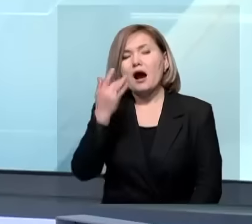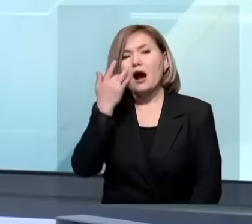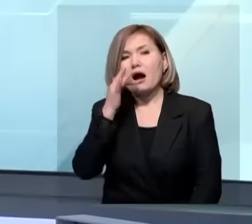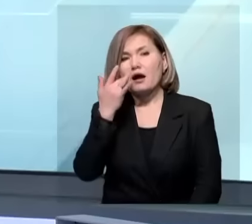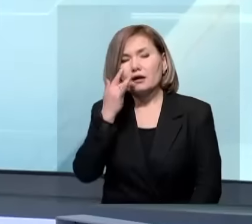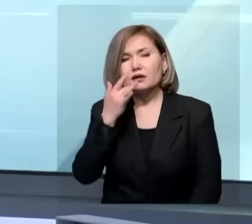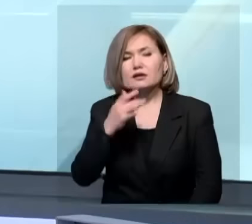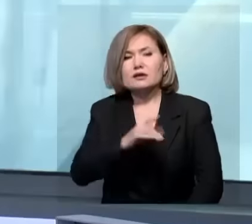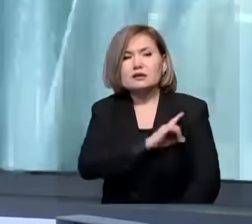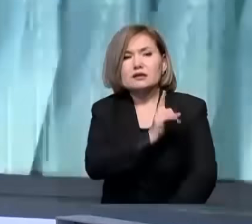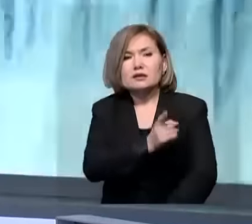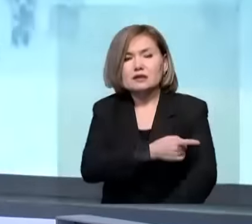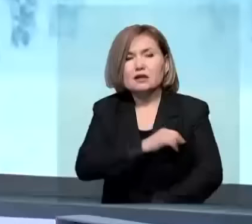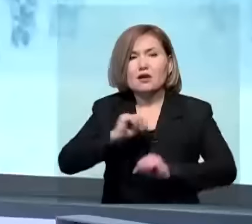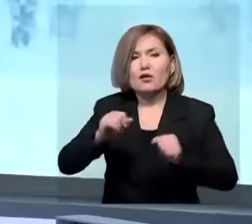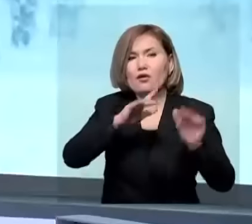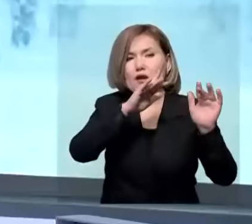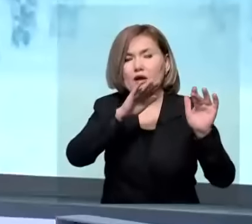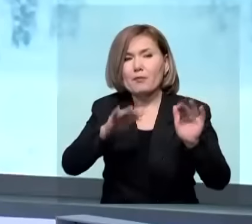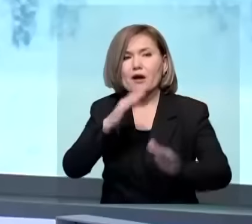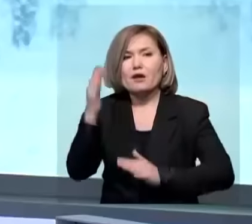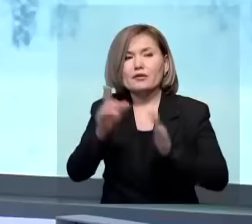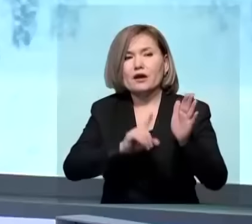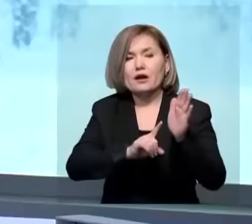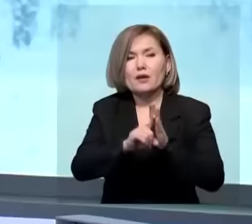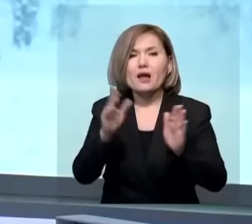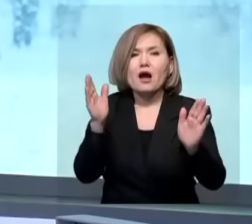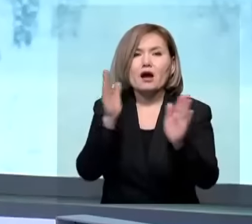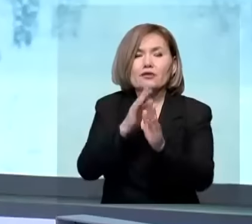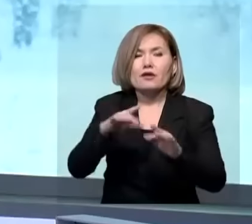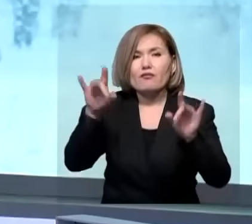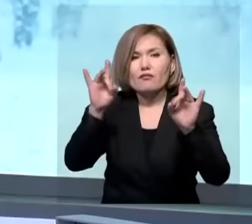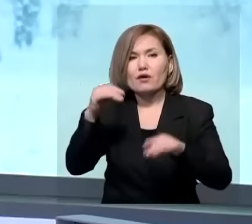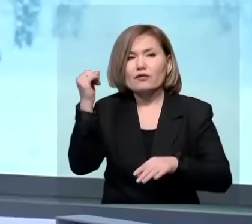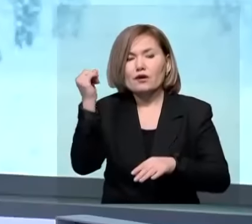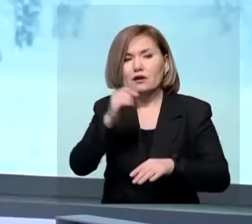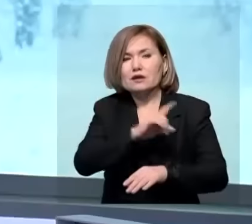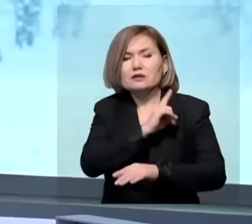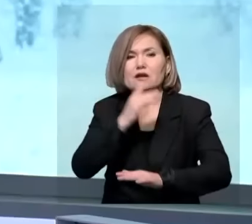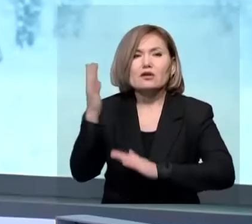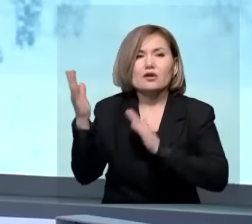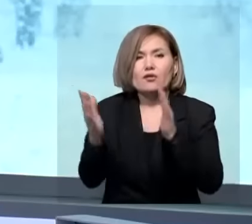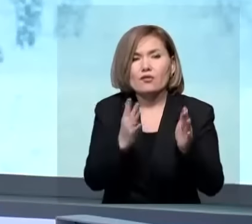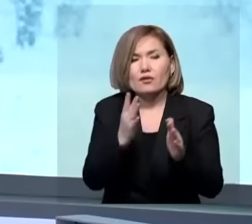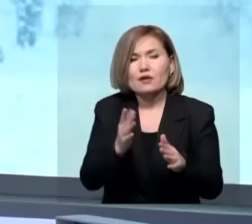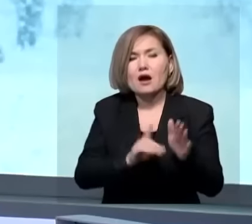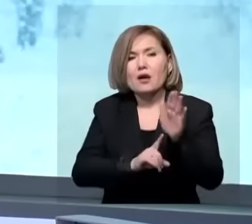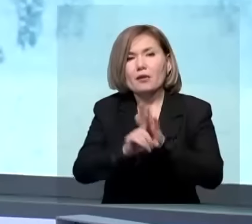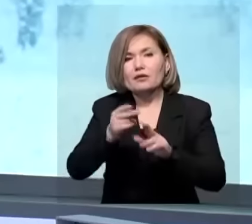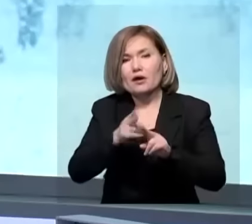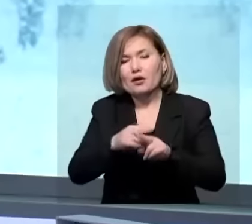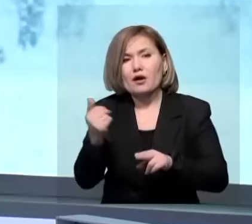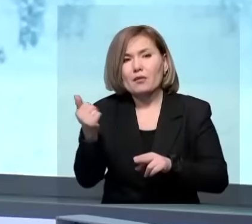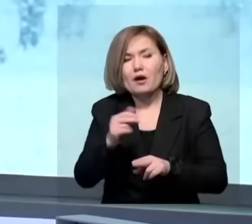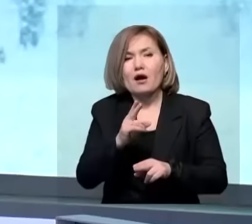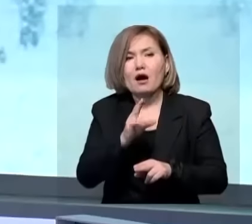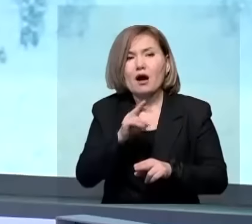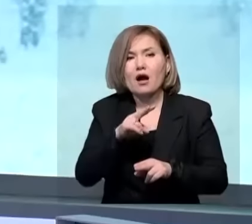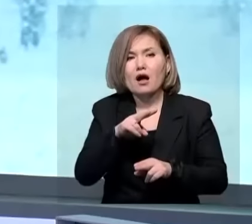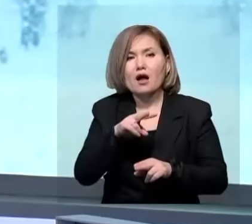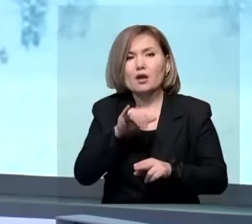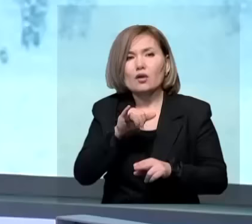Ақшта қыс қаһарына мінді. Ағылпа қораған табиғаттың тосын мінезіне арктикалық циклон себеп. Осы аптада Колумбия